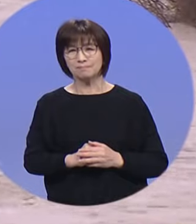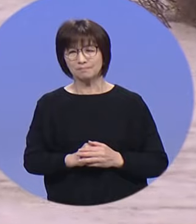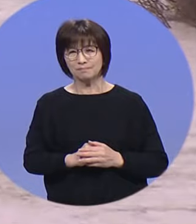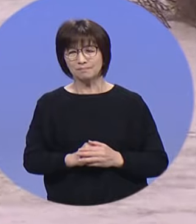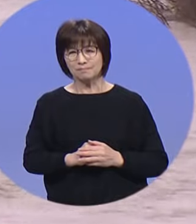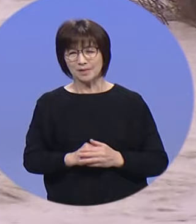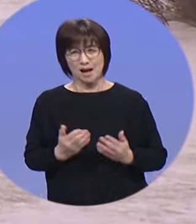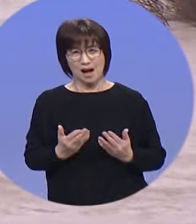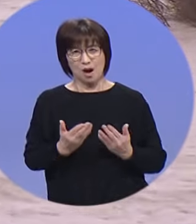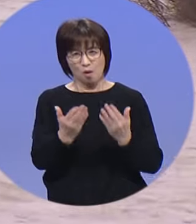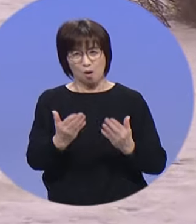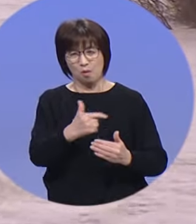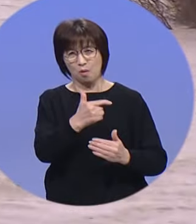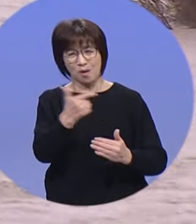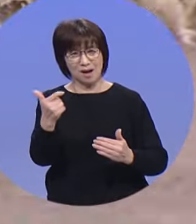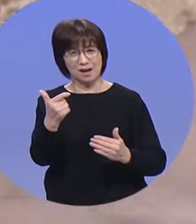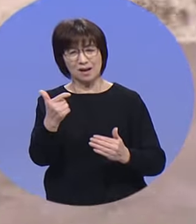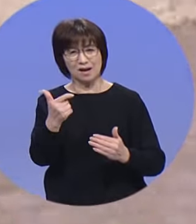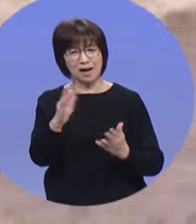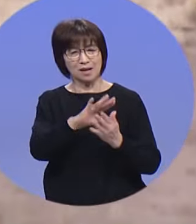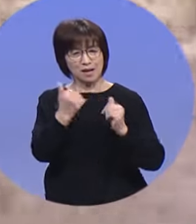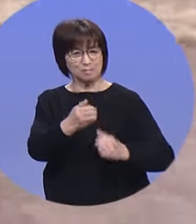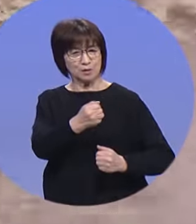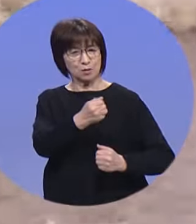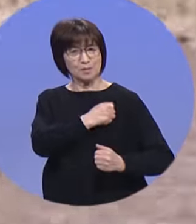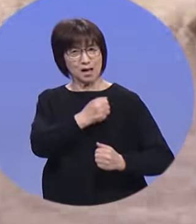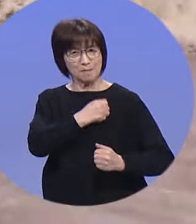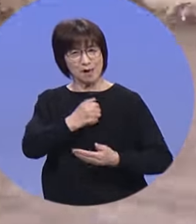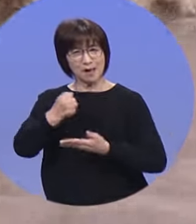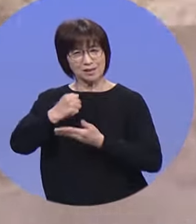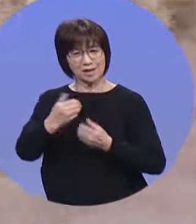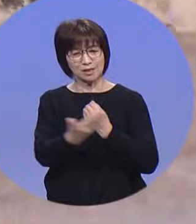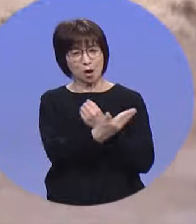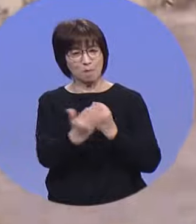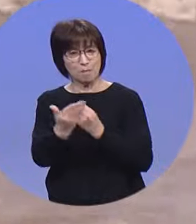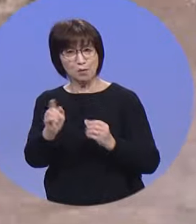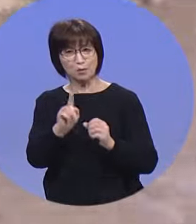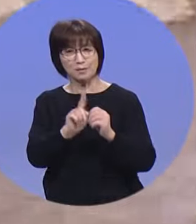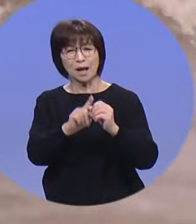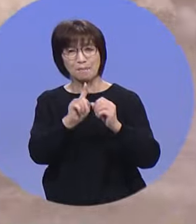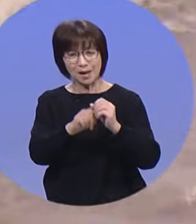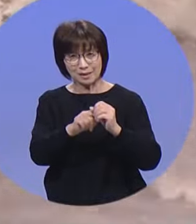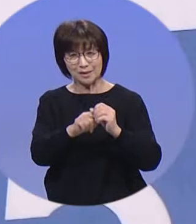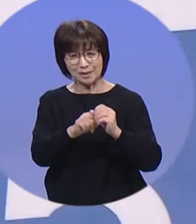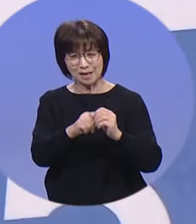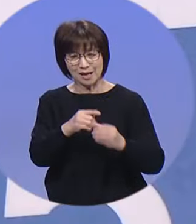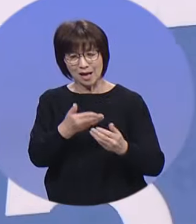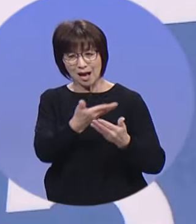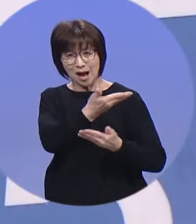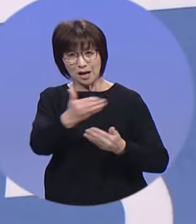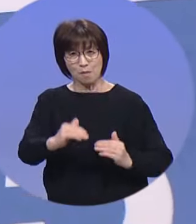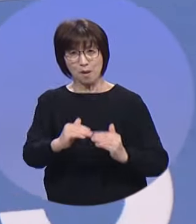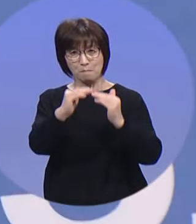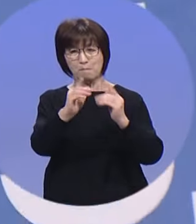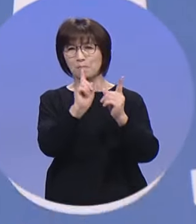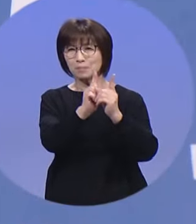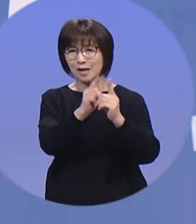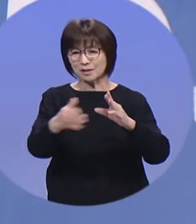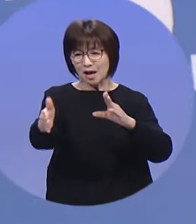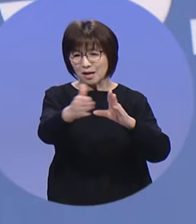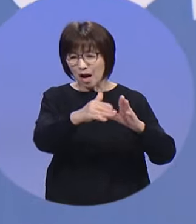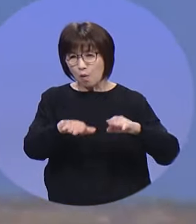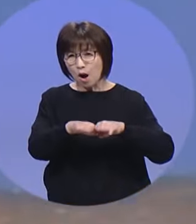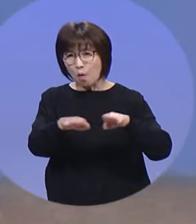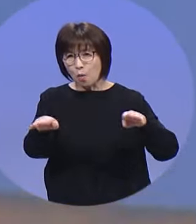激甚化する災害から県民の生命・財産を守るため、河川の浸水対策や海岸保全